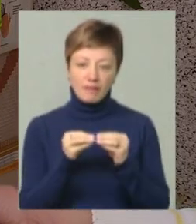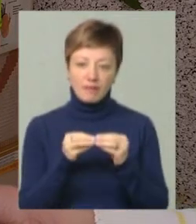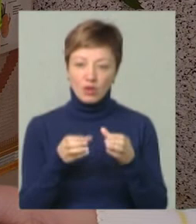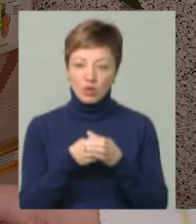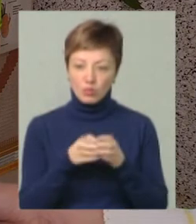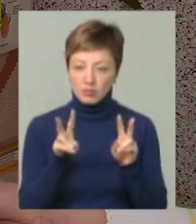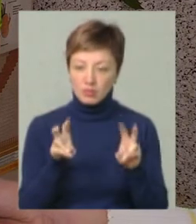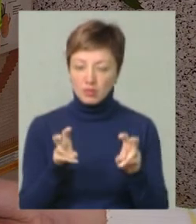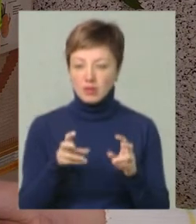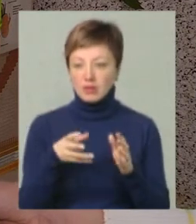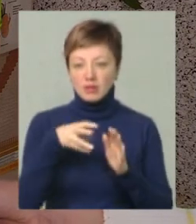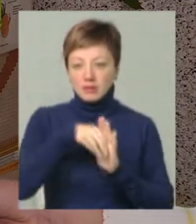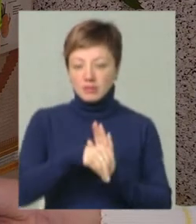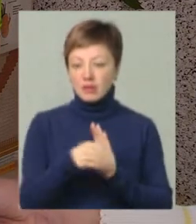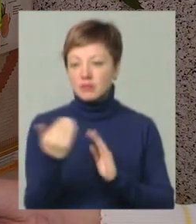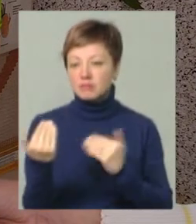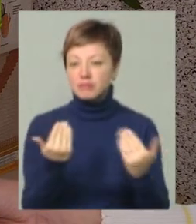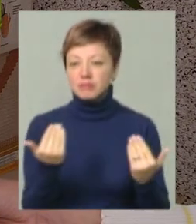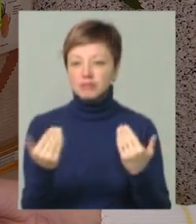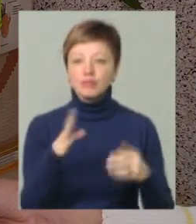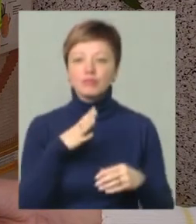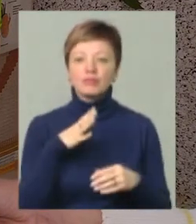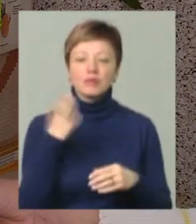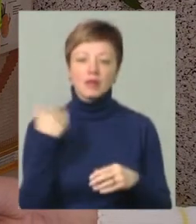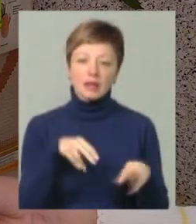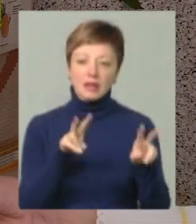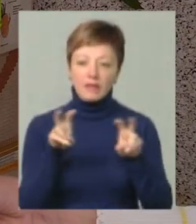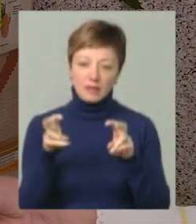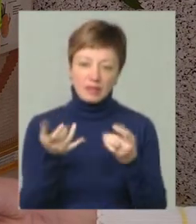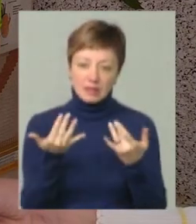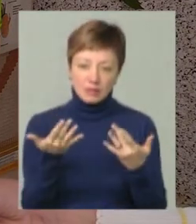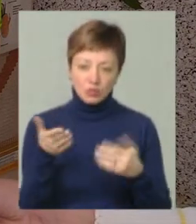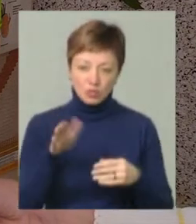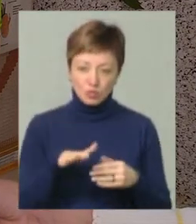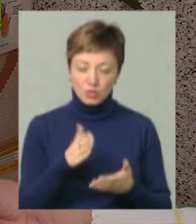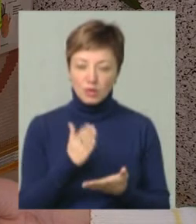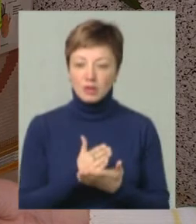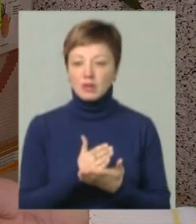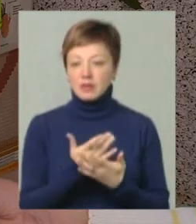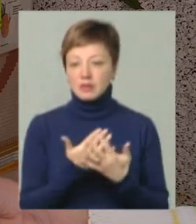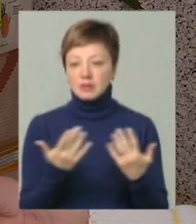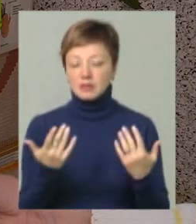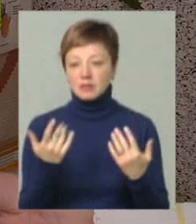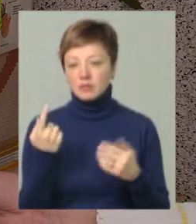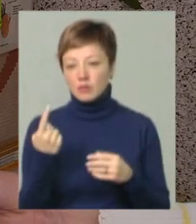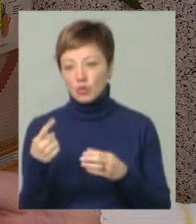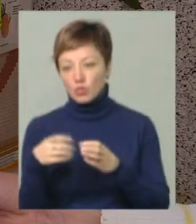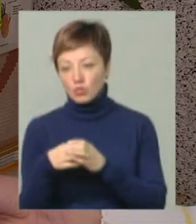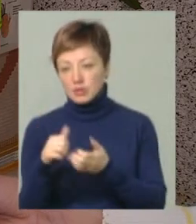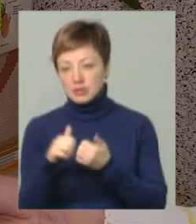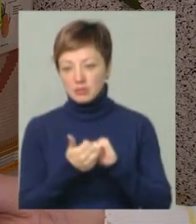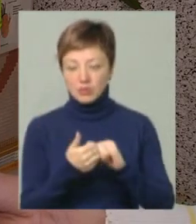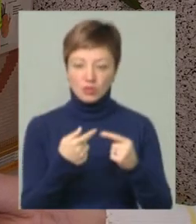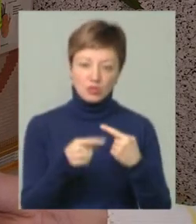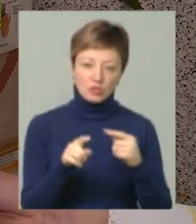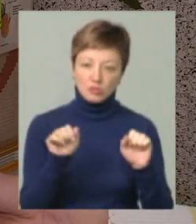якщо це до геноінженерних, тобто у нас є декілька видів цього інсуліну. Ось і одні інсуліни можемо легко замінювати